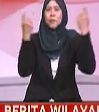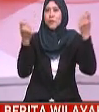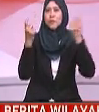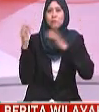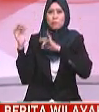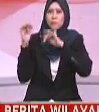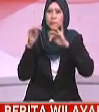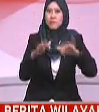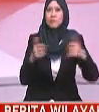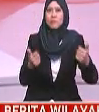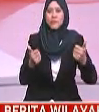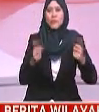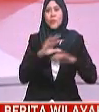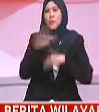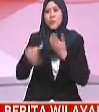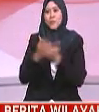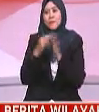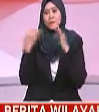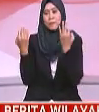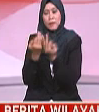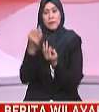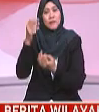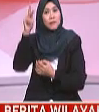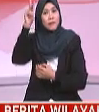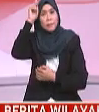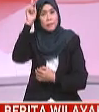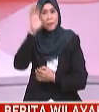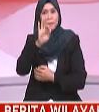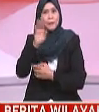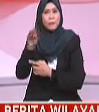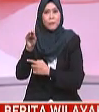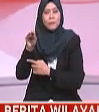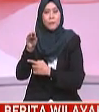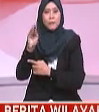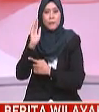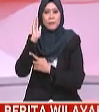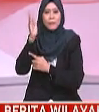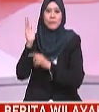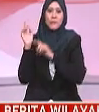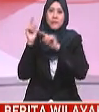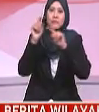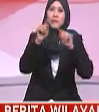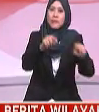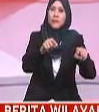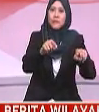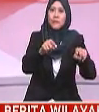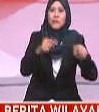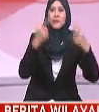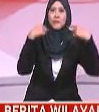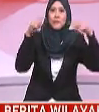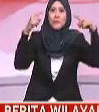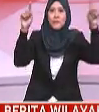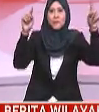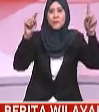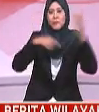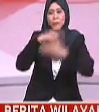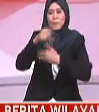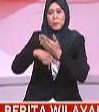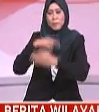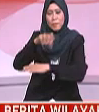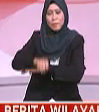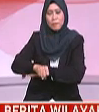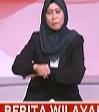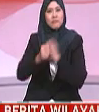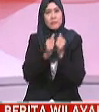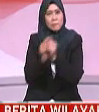penyertaan semua warga Kelantan FM semuanya hadir untuk menjayakan program pada malam ini untuk sama-sama